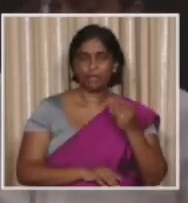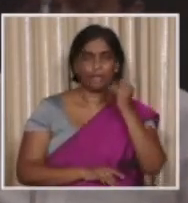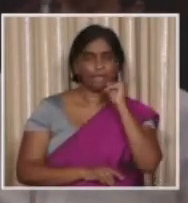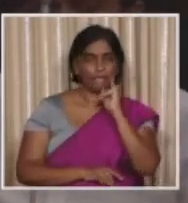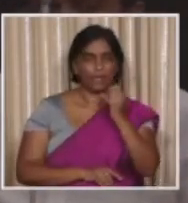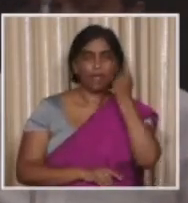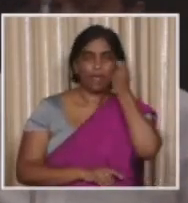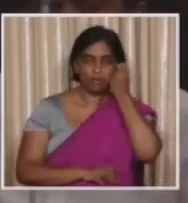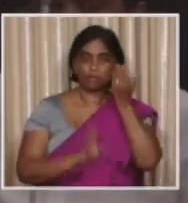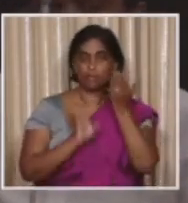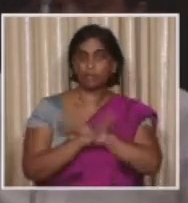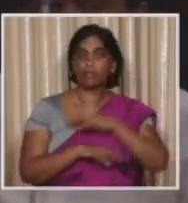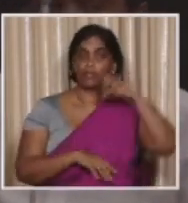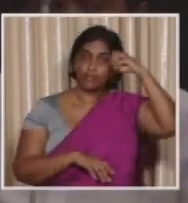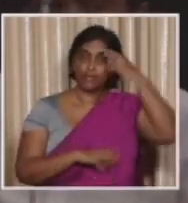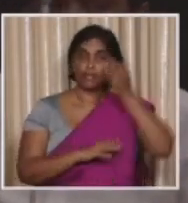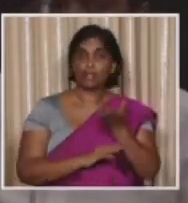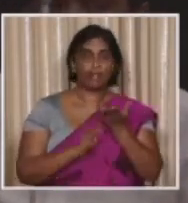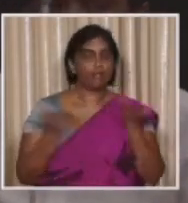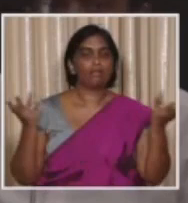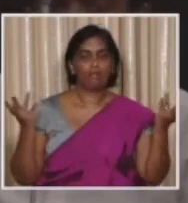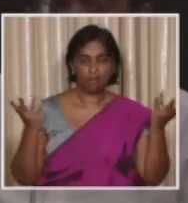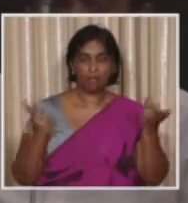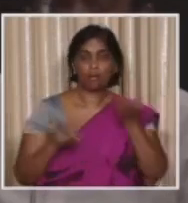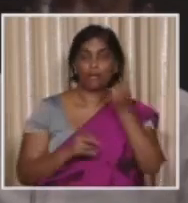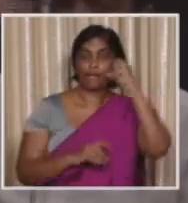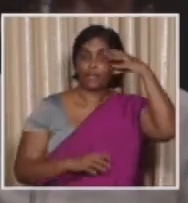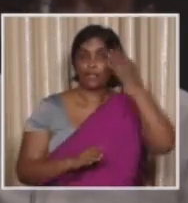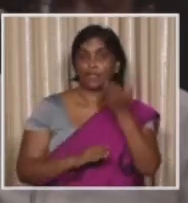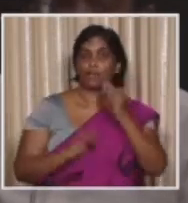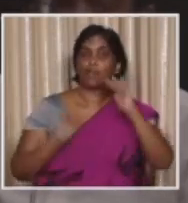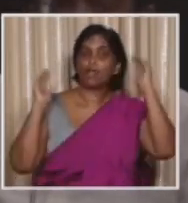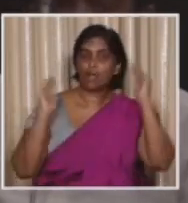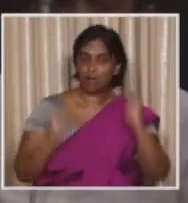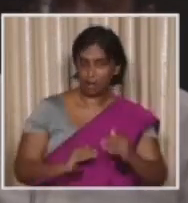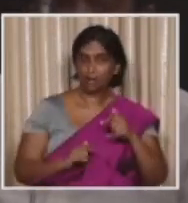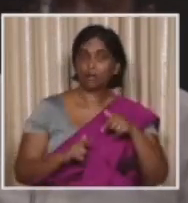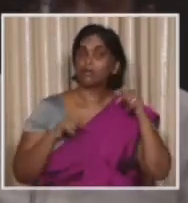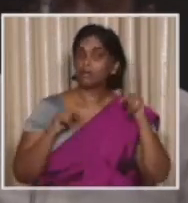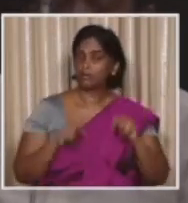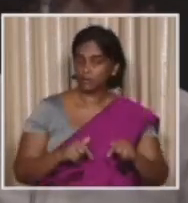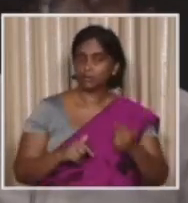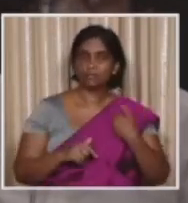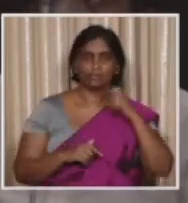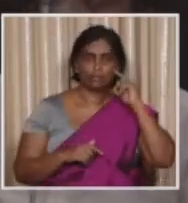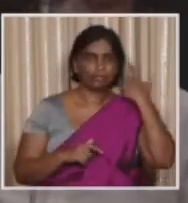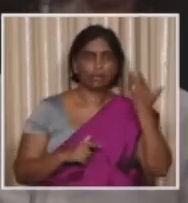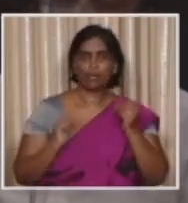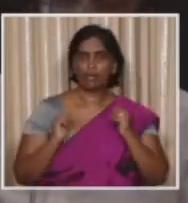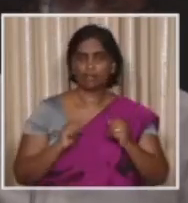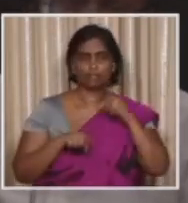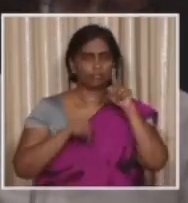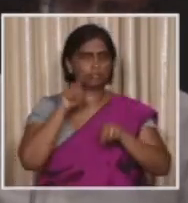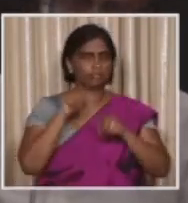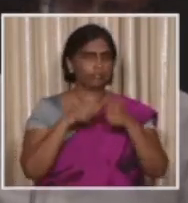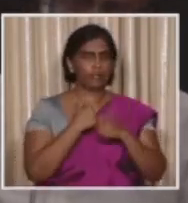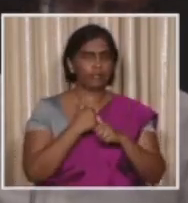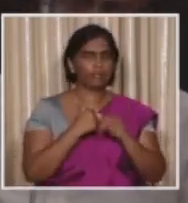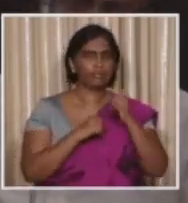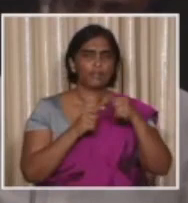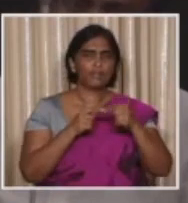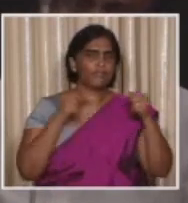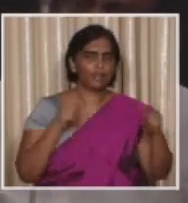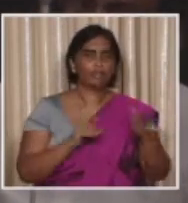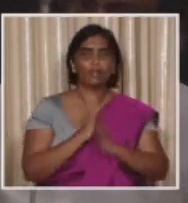මතයකුත් හැදුවා පහුගිය කාලේ මෙච්චර විදුලි ඉල්ලුමක් නැහැ. විදුලි ඉල්ලීම අඩු වෙලා තියෙනවා. දැන් මම දන්නේ කොහොමද ගණනය කරලා තියෙන්නේ කියලා සමහර